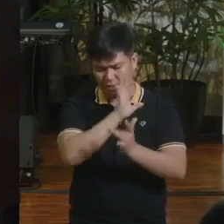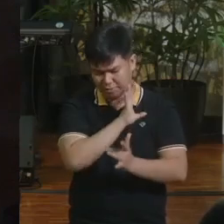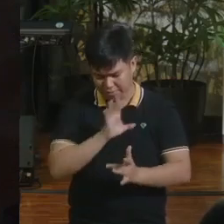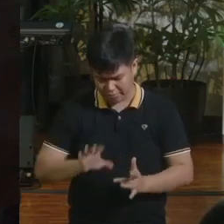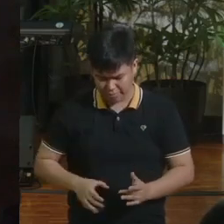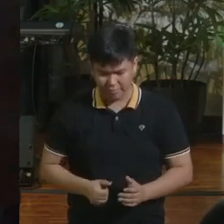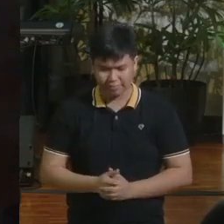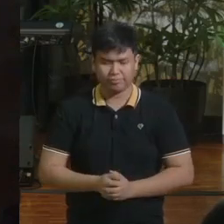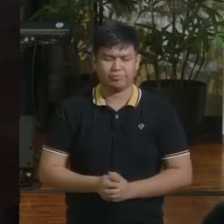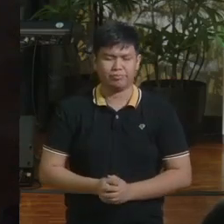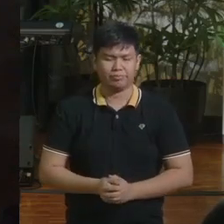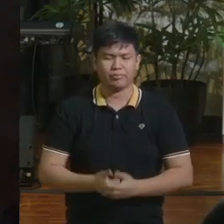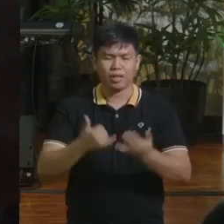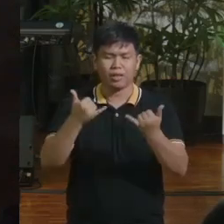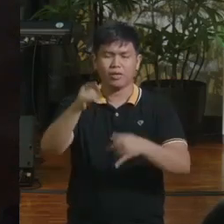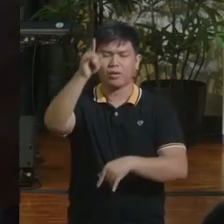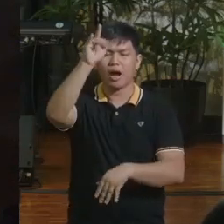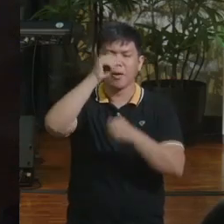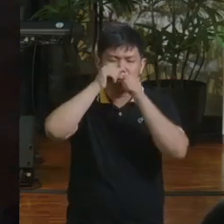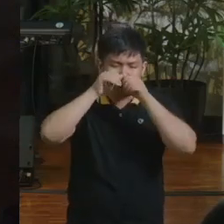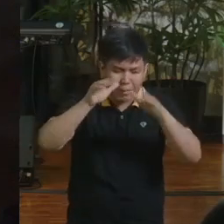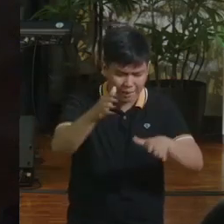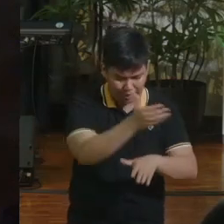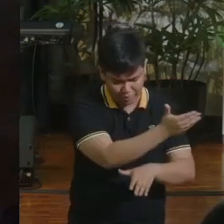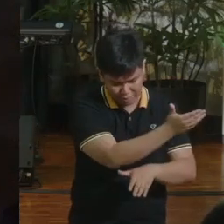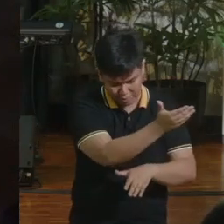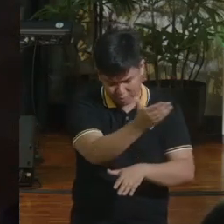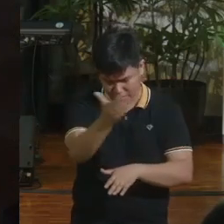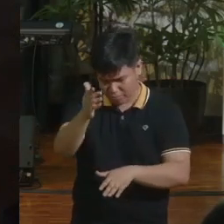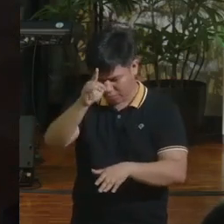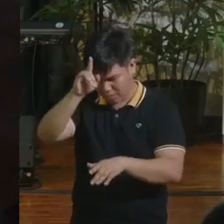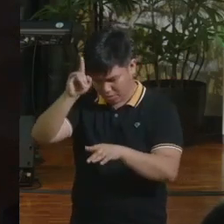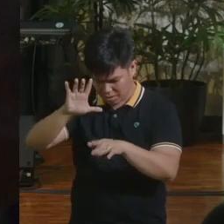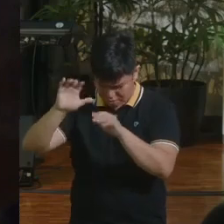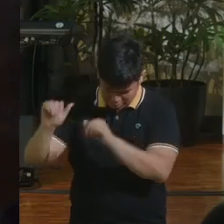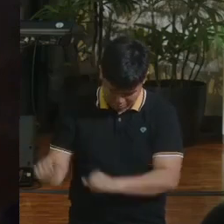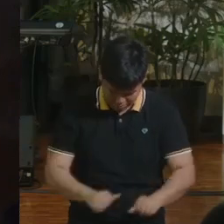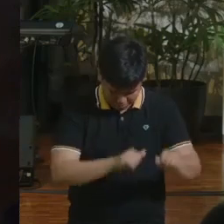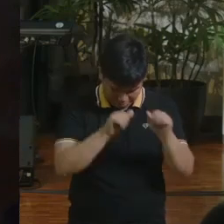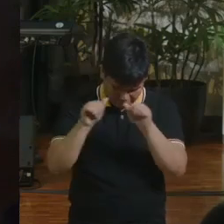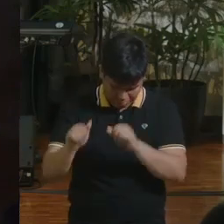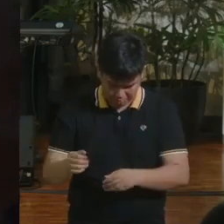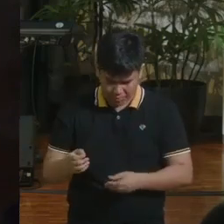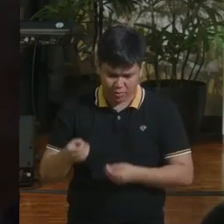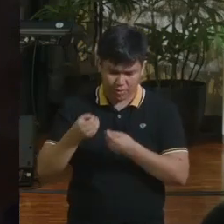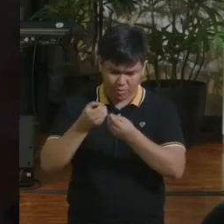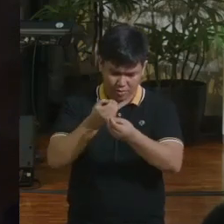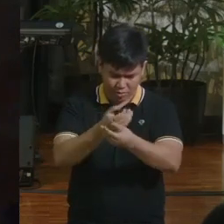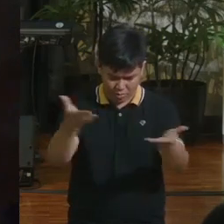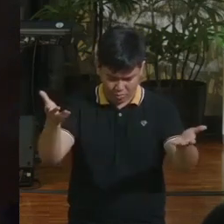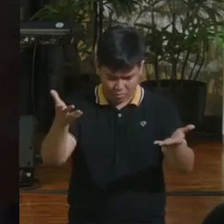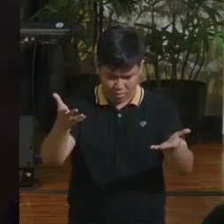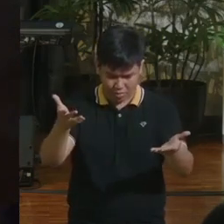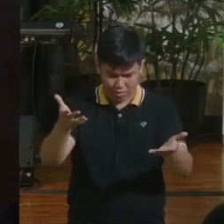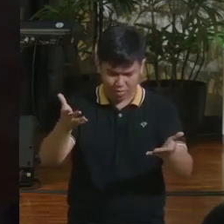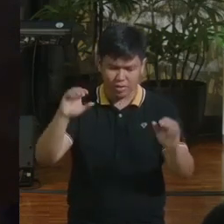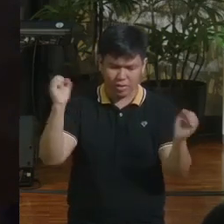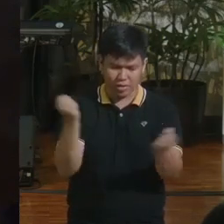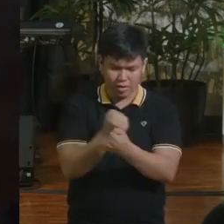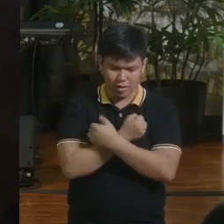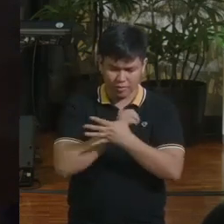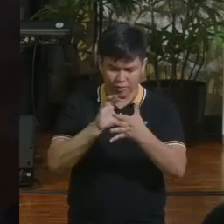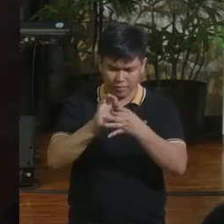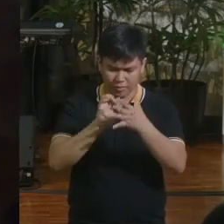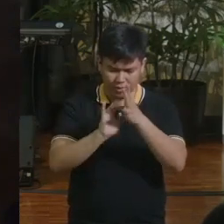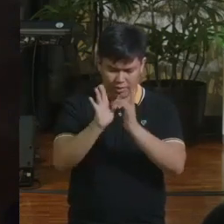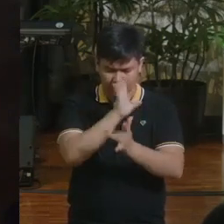At ngayon, pagpalain kayo ng Diyos, Amang makapangyarihan sa lahat. Tanggapin ninyo ang pag-ibig ng kanyang bugtong na anak na si